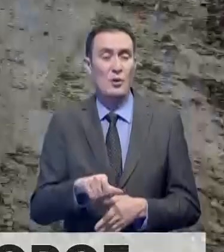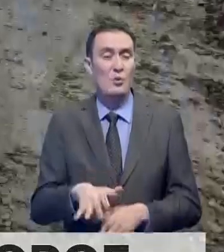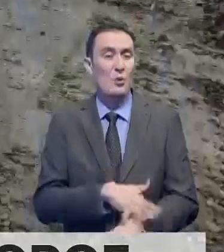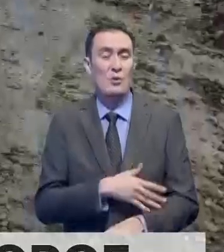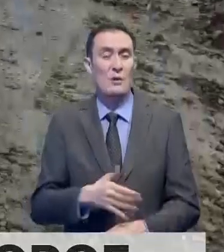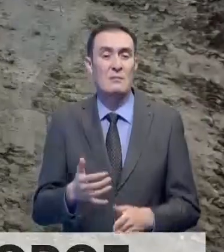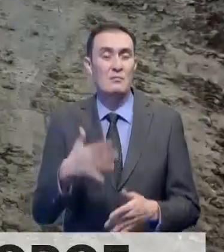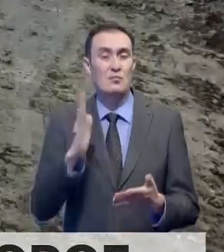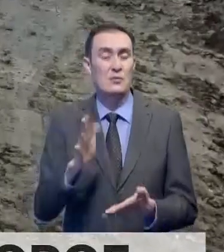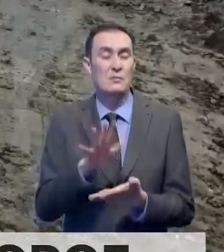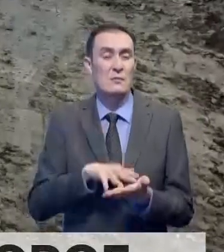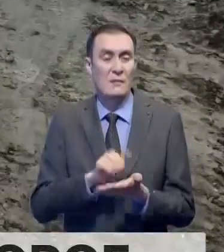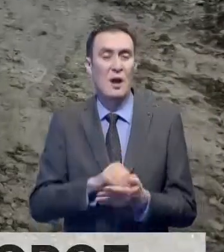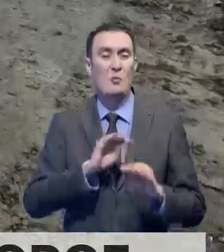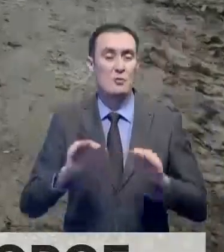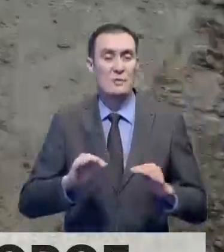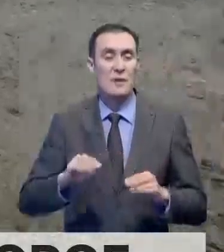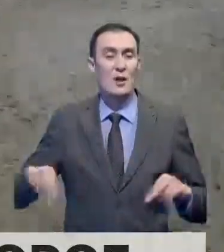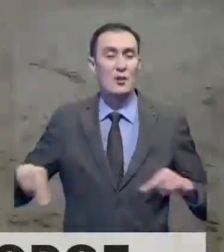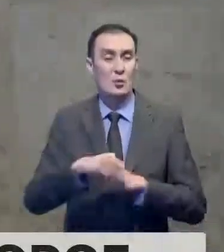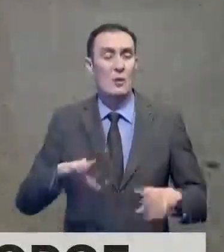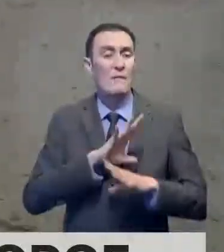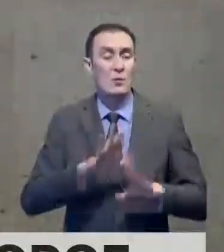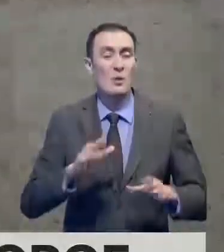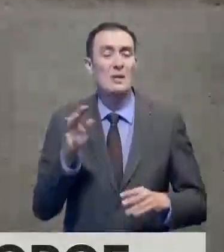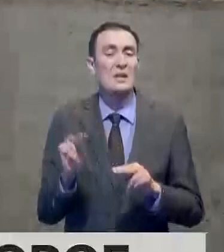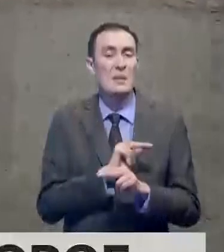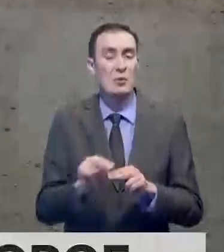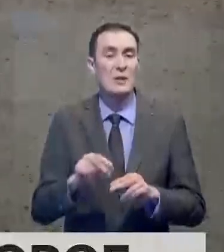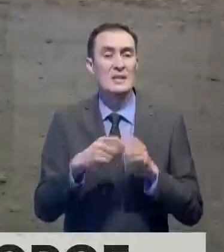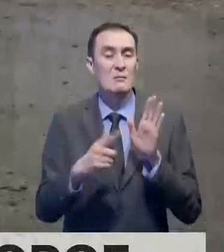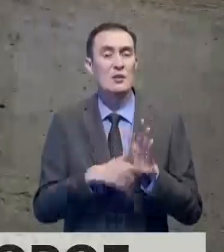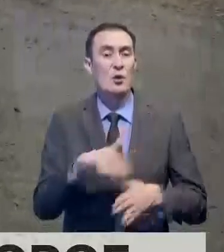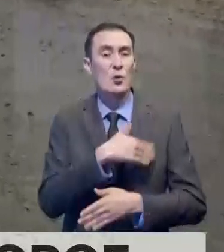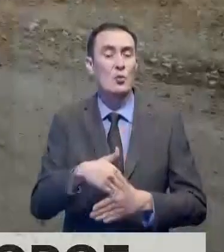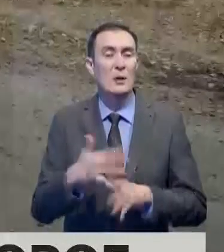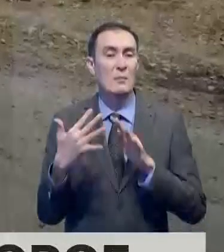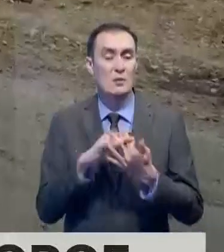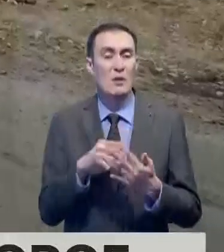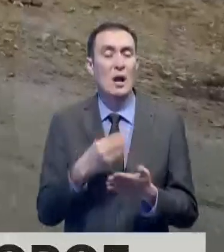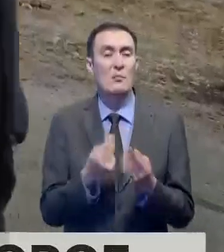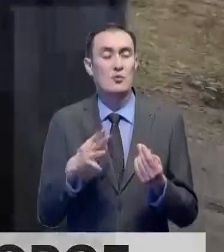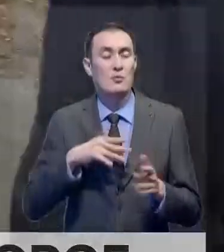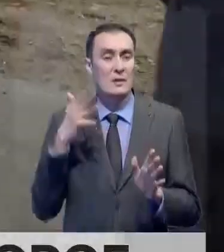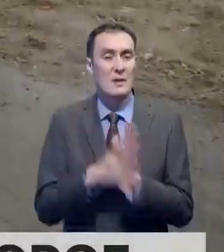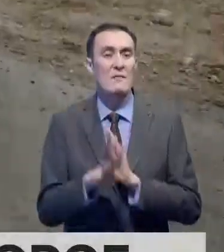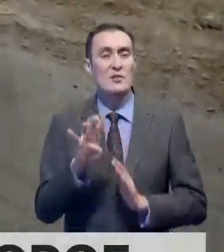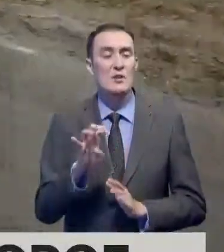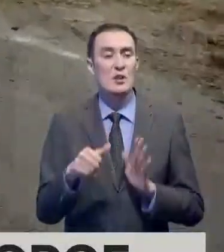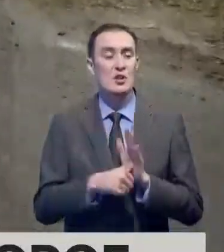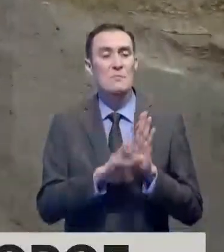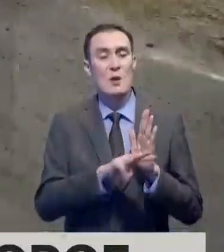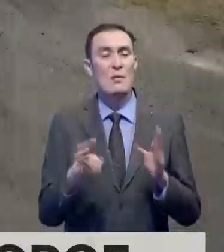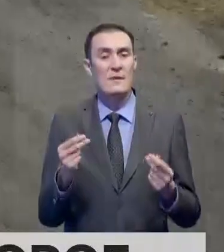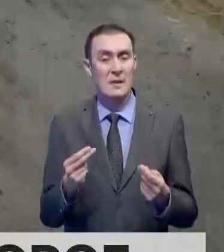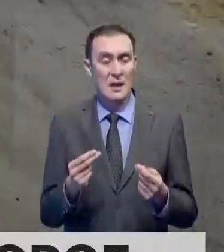хватит. Обустройства тротуаров в проекте не было, только средний ремонт на 17 улицах поселка. Бюджету это обошлось в 406